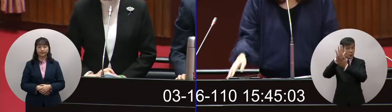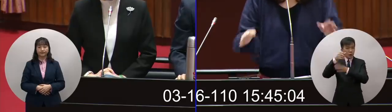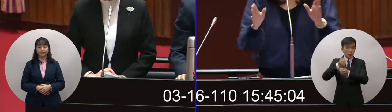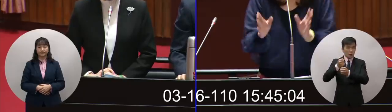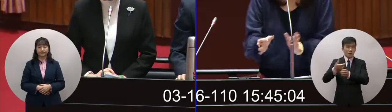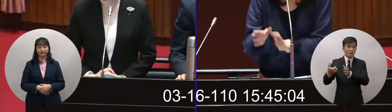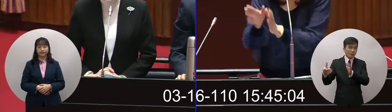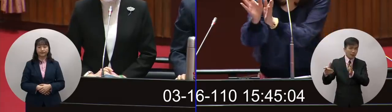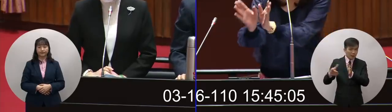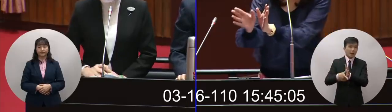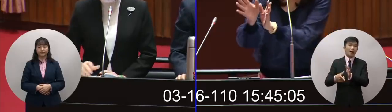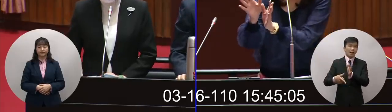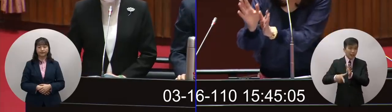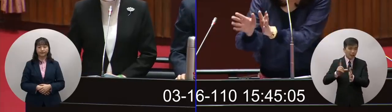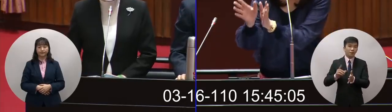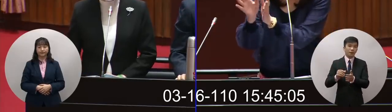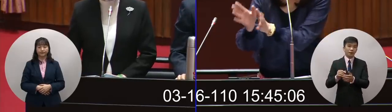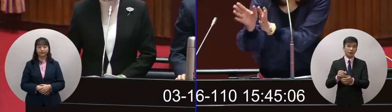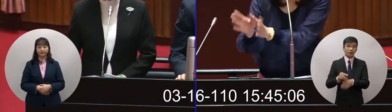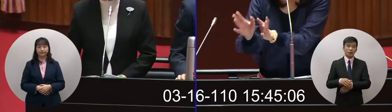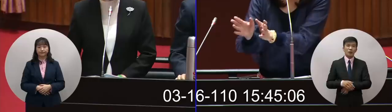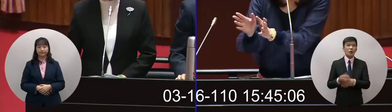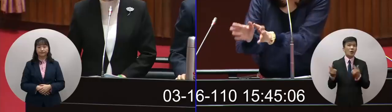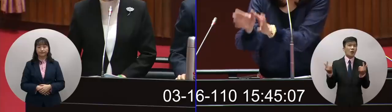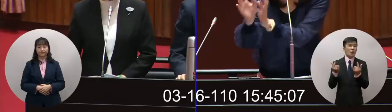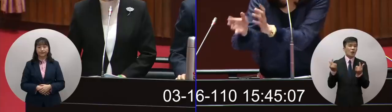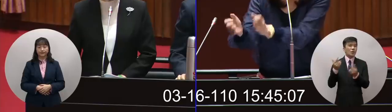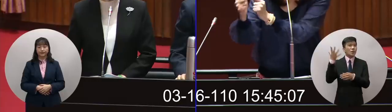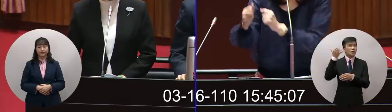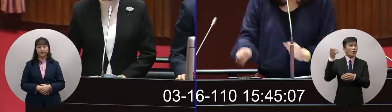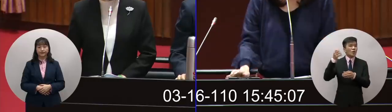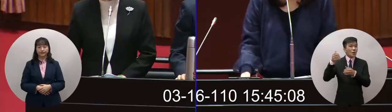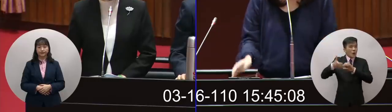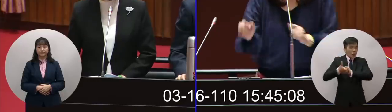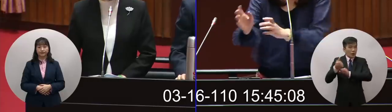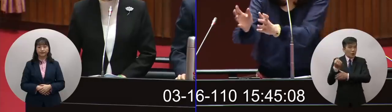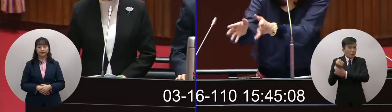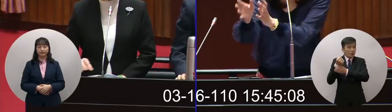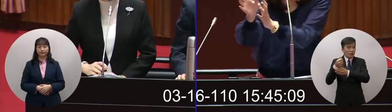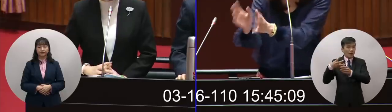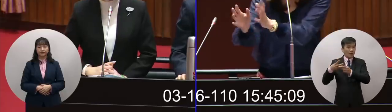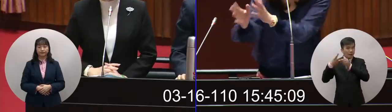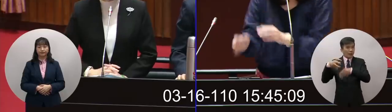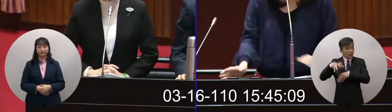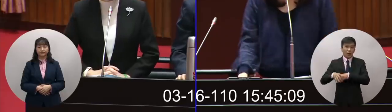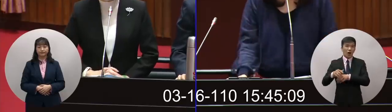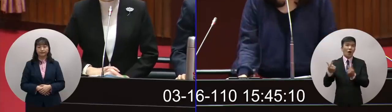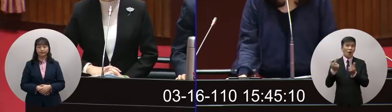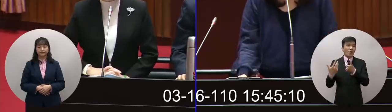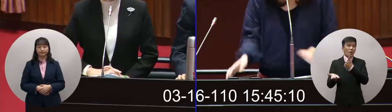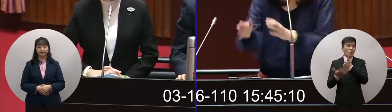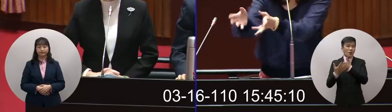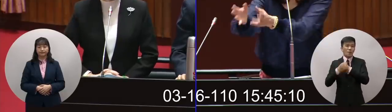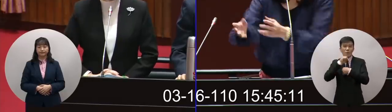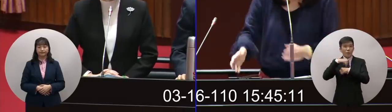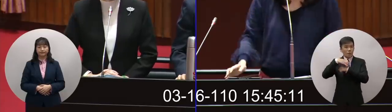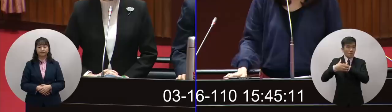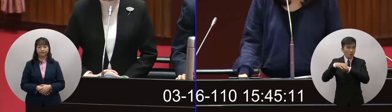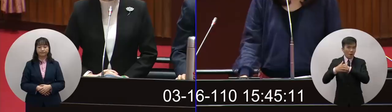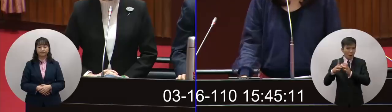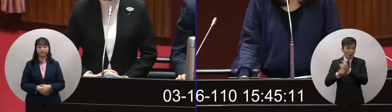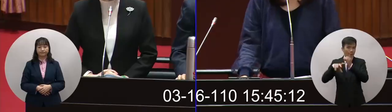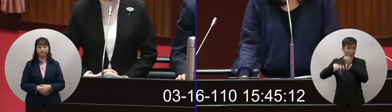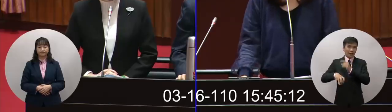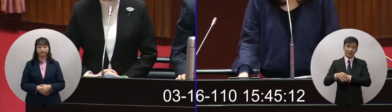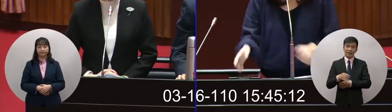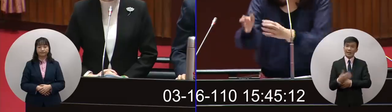啦。反正呢，就是要制造一种舆论，说非三阶站不可。现在三阶站变成护国神站了，以前都不知道这